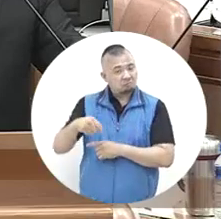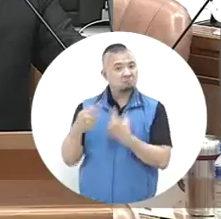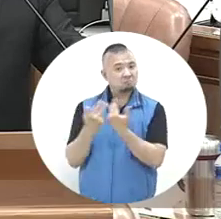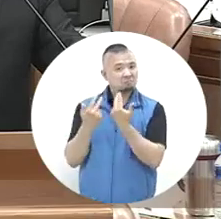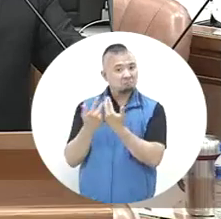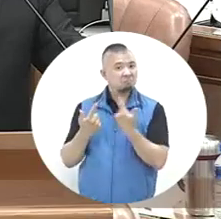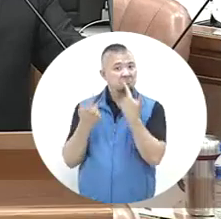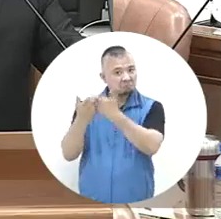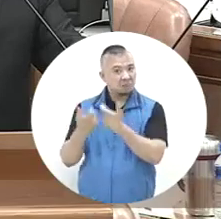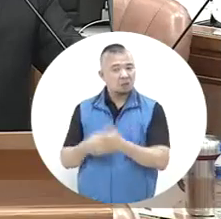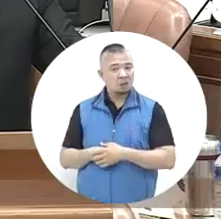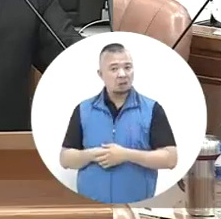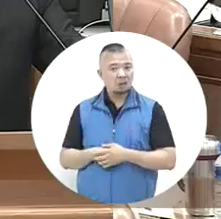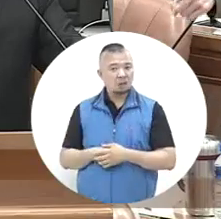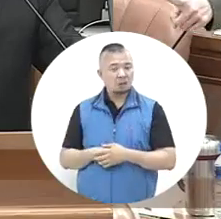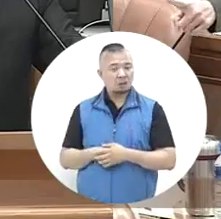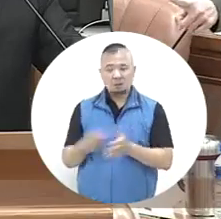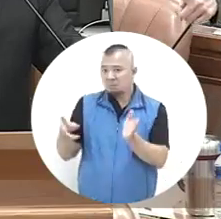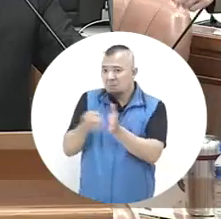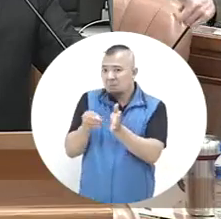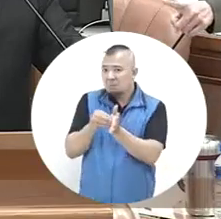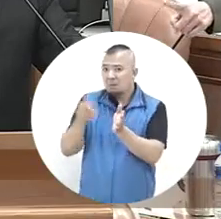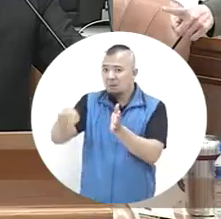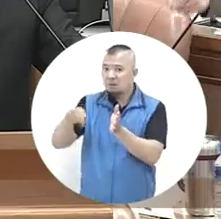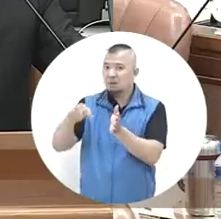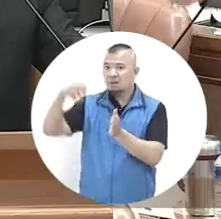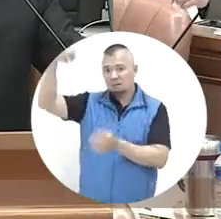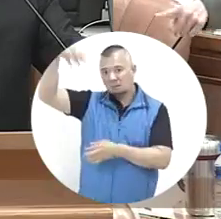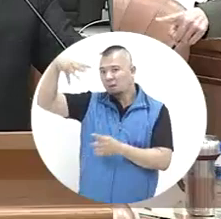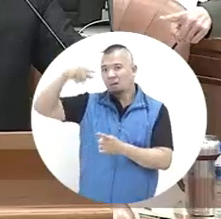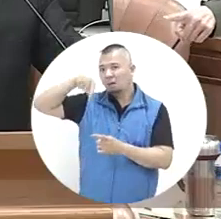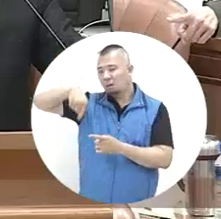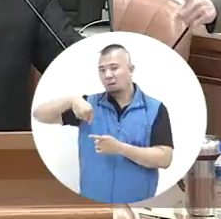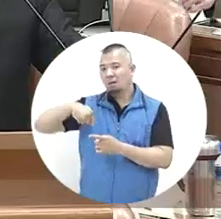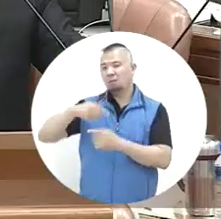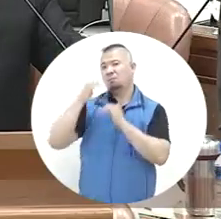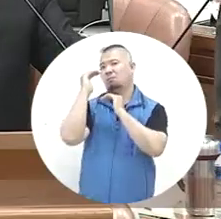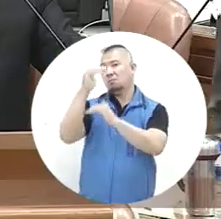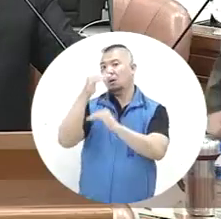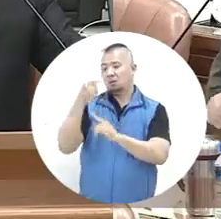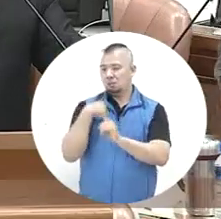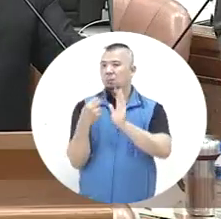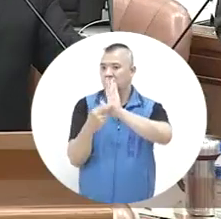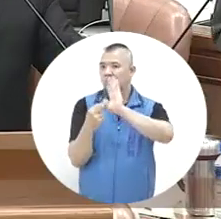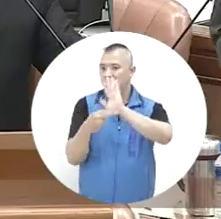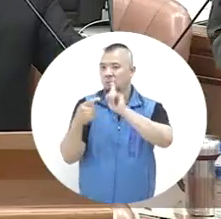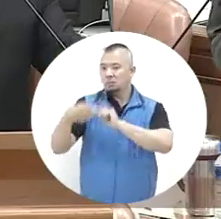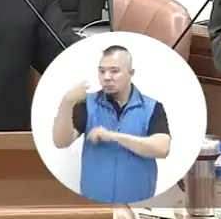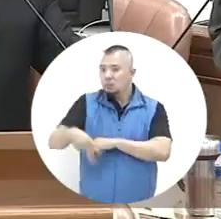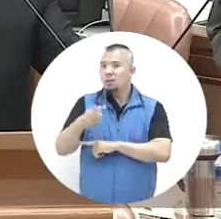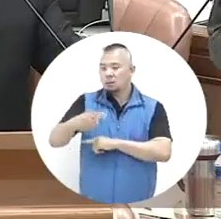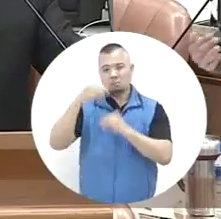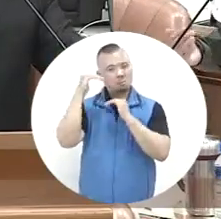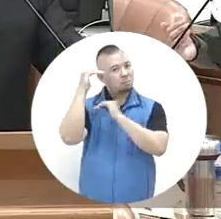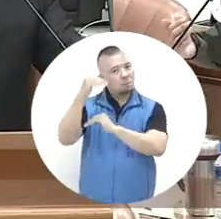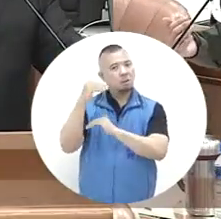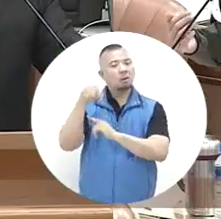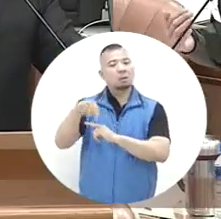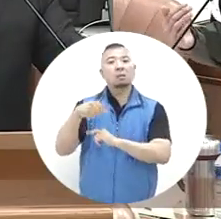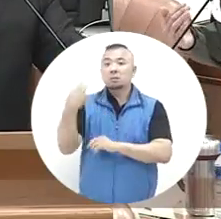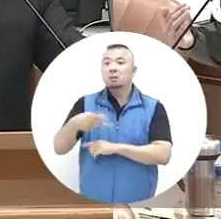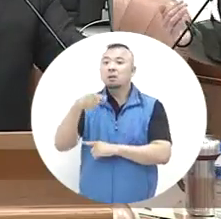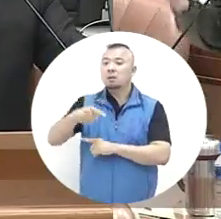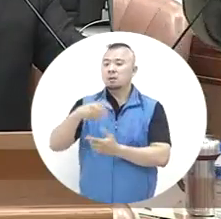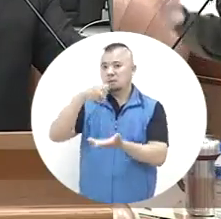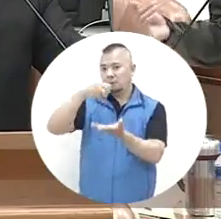吗？它的发展潜力其实是有限的，我强调是有限的。再者，我们还是回归非核家园，